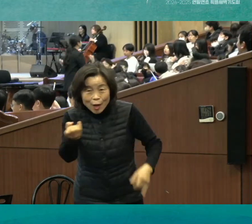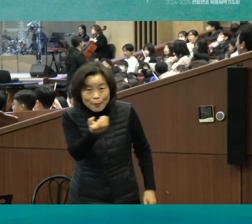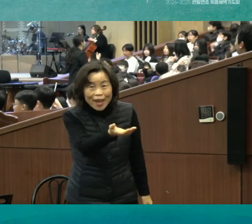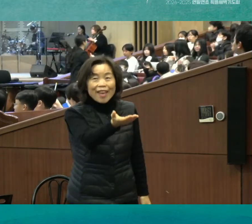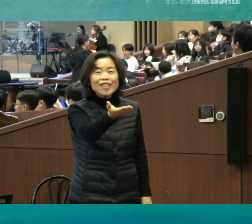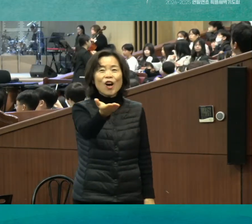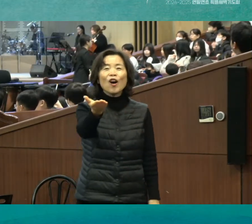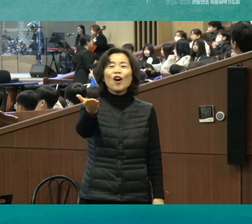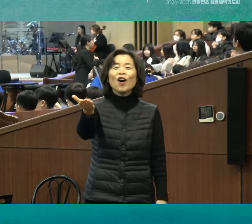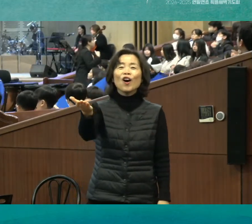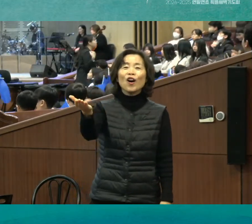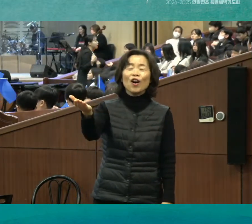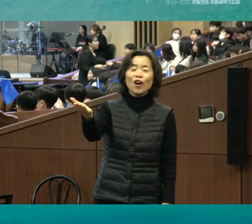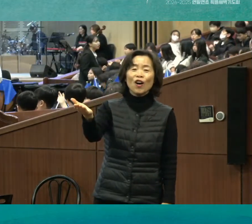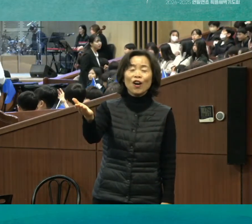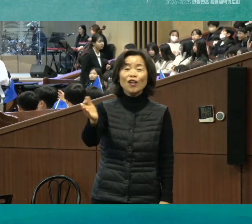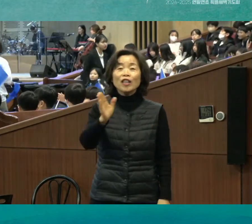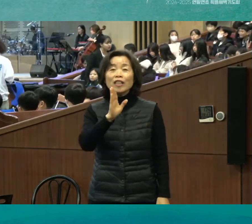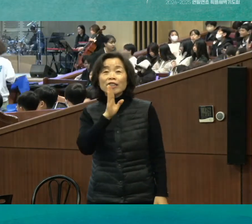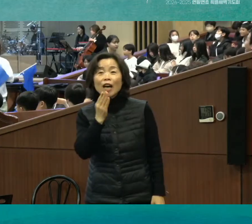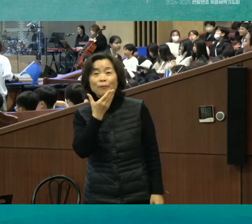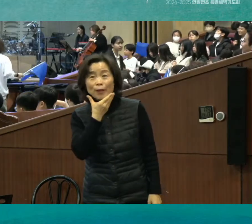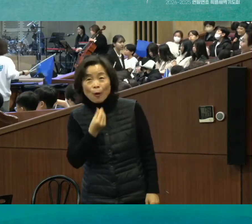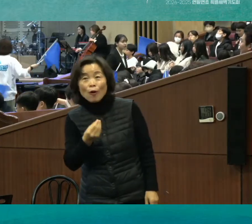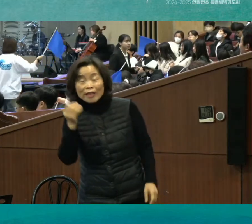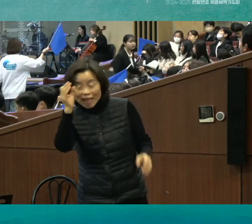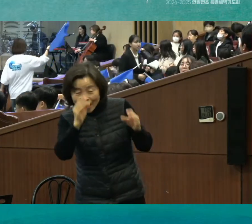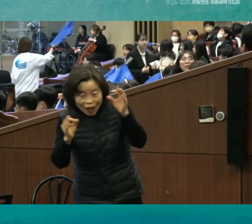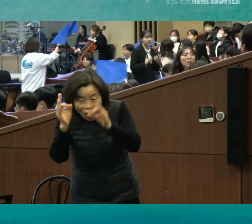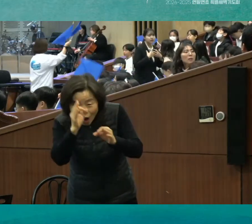형제자매 우리 힘차게 박수 치시면서